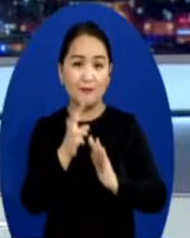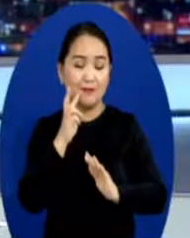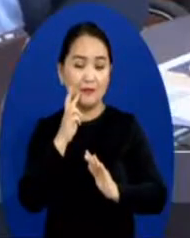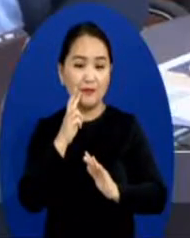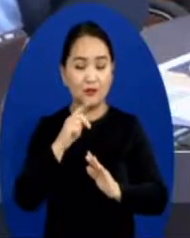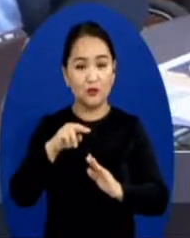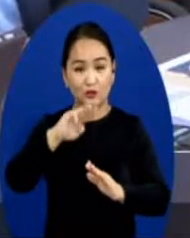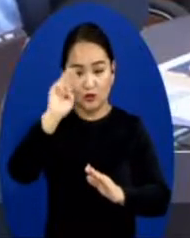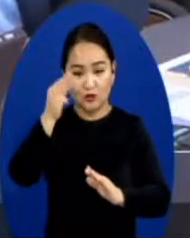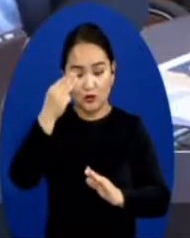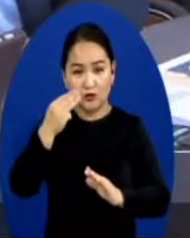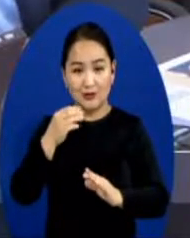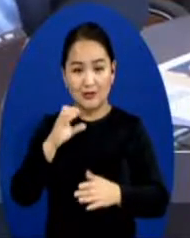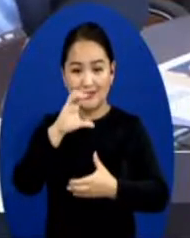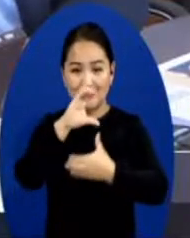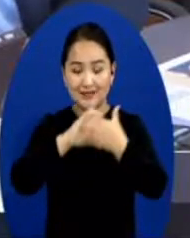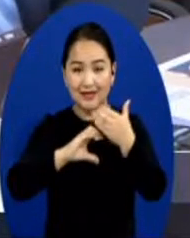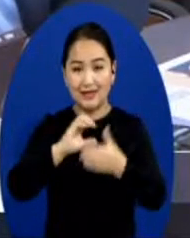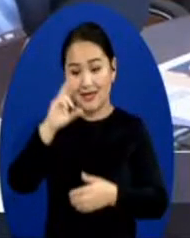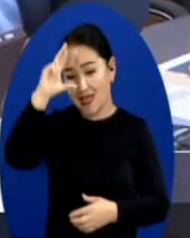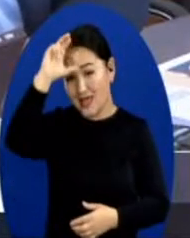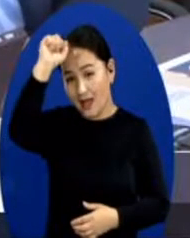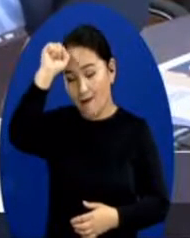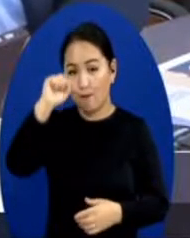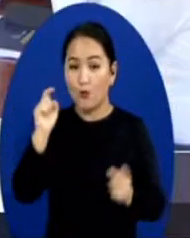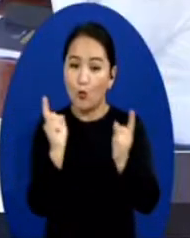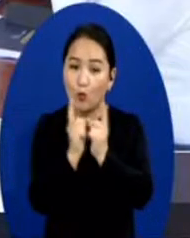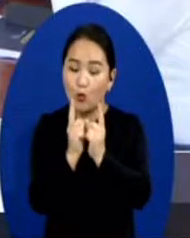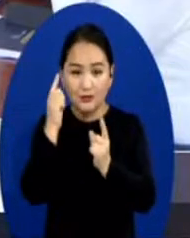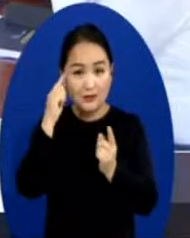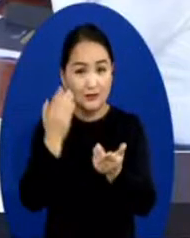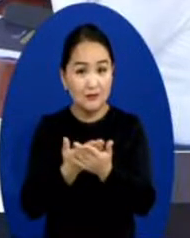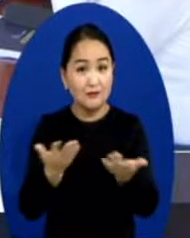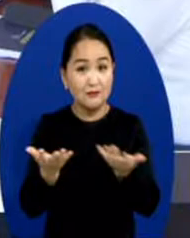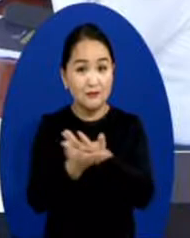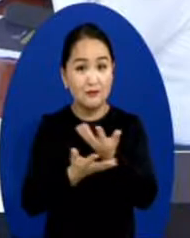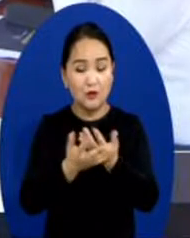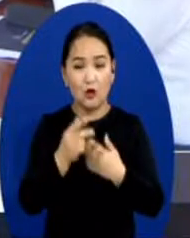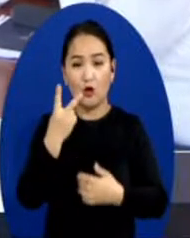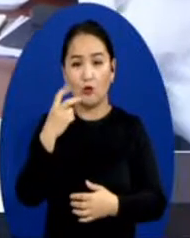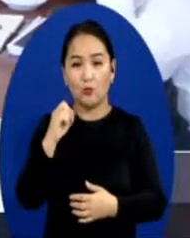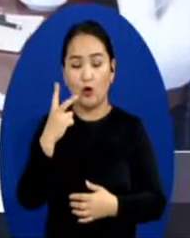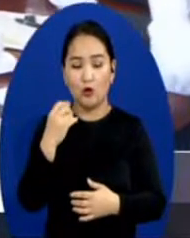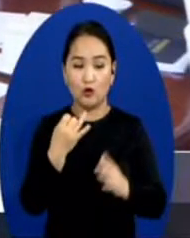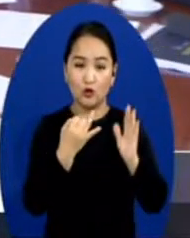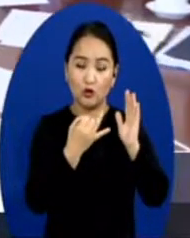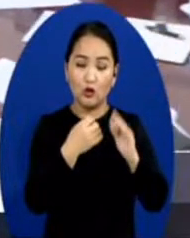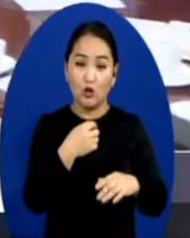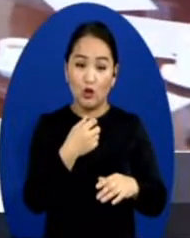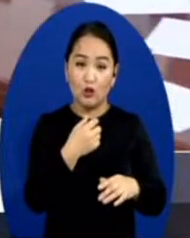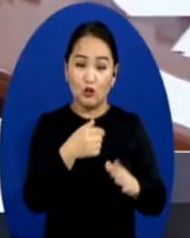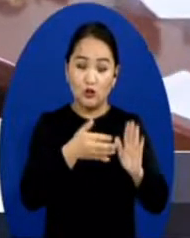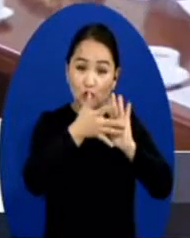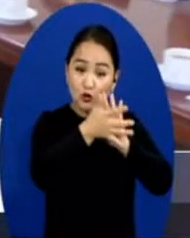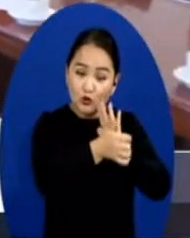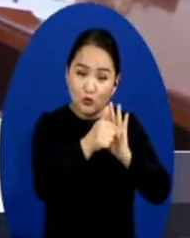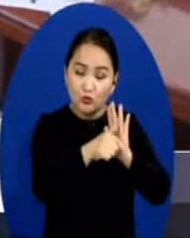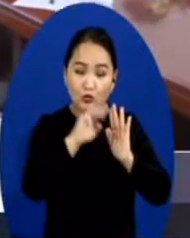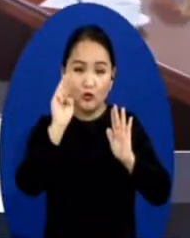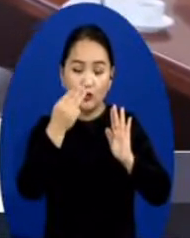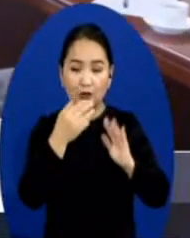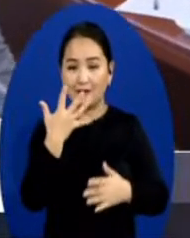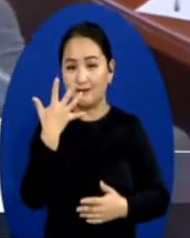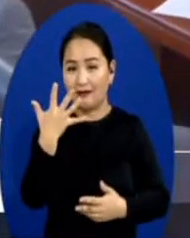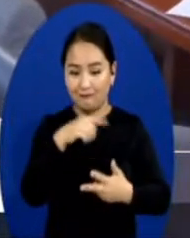Эцгийн тодотгын асуудлаар сангийн яамныхатаа уулзаж санал солилцсон байна. Монгол улсын 2020 оны улсын төсвийн тодотгыг боловсруулахдаа